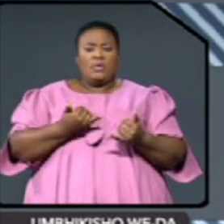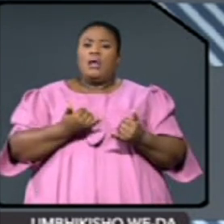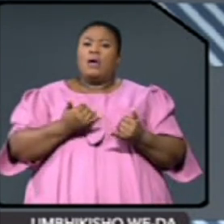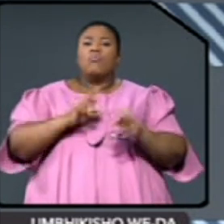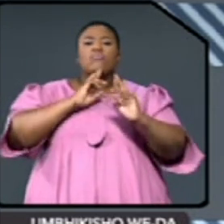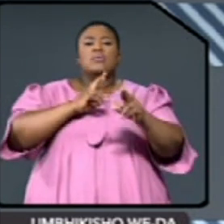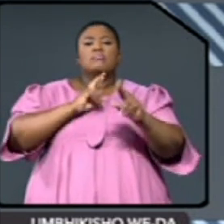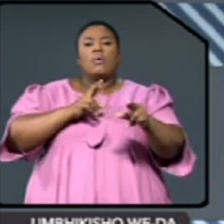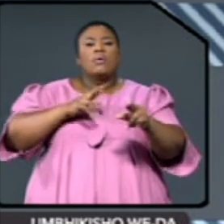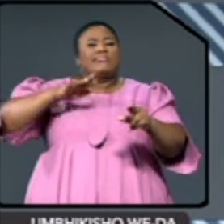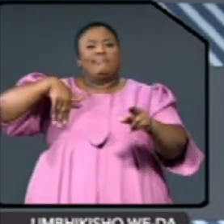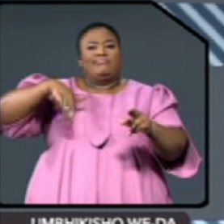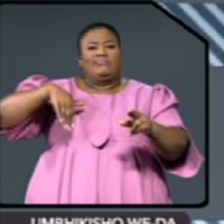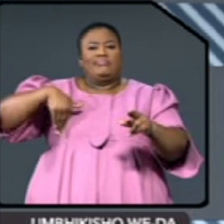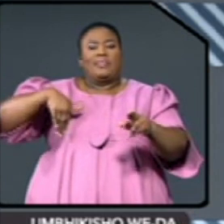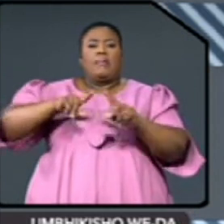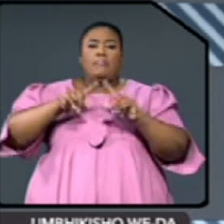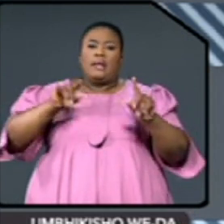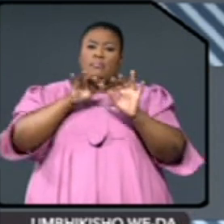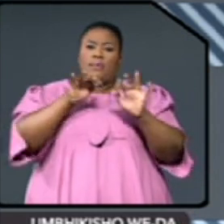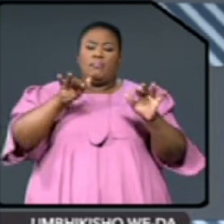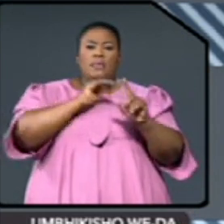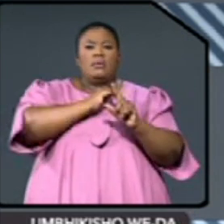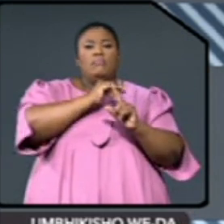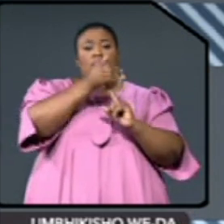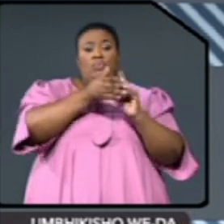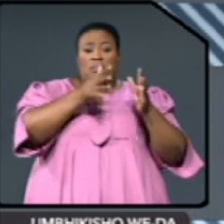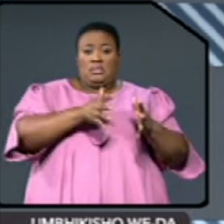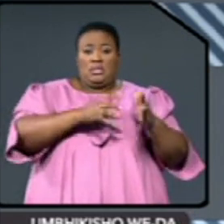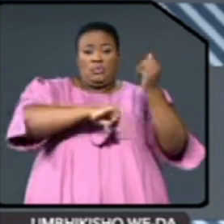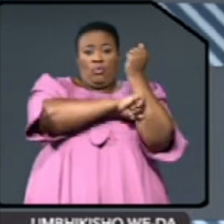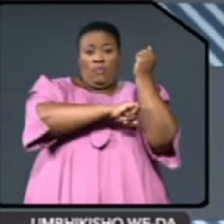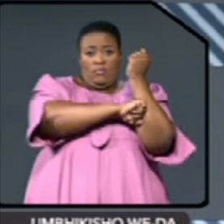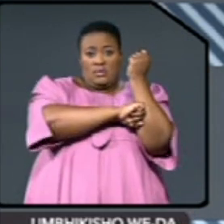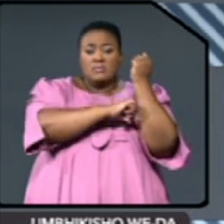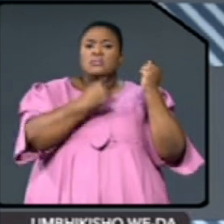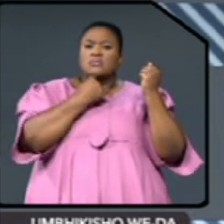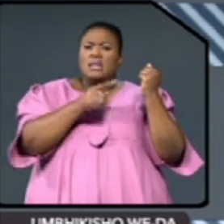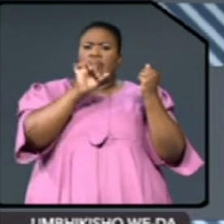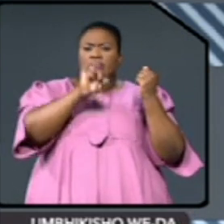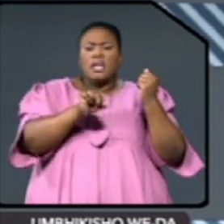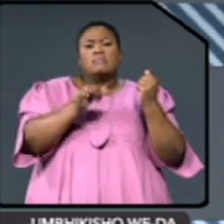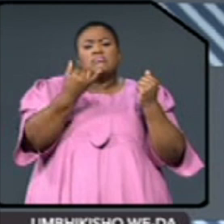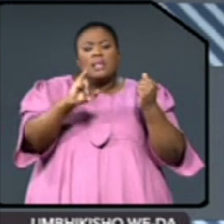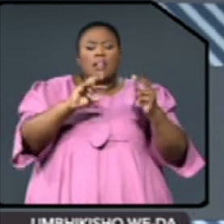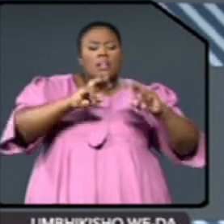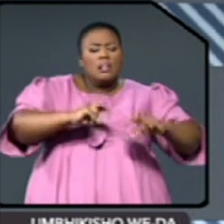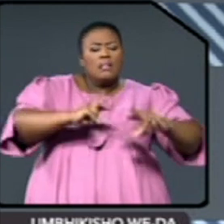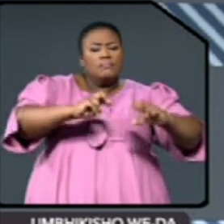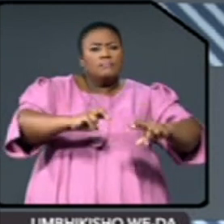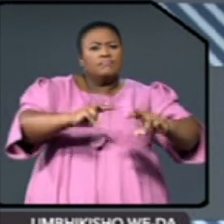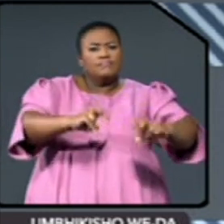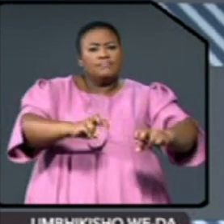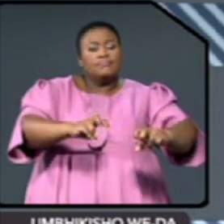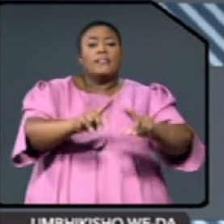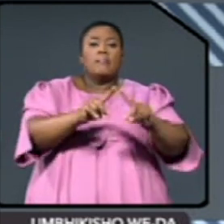ophendulayo except ukuthi ke iPublic Protector's Office ibisikhulumela indaba yokuthi ke vele basaqhubeka nophenyo lwabo yize noma